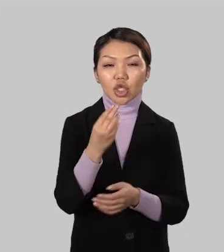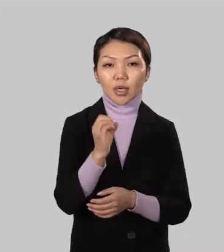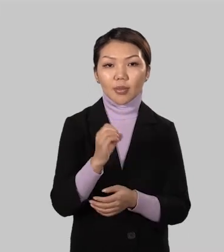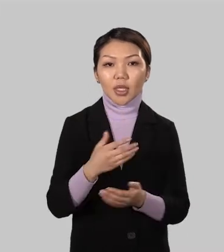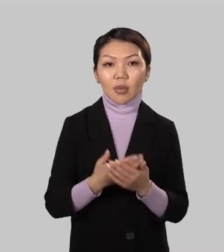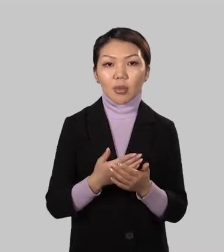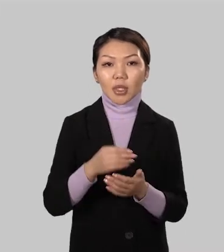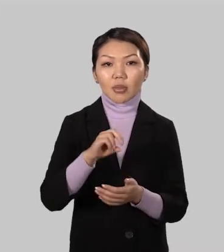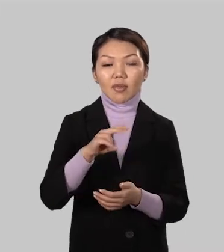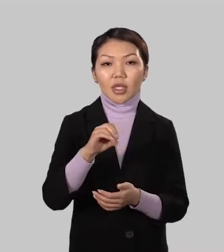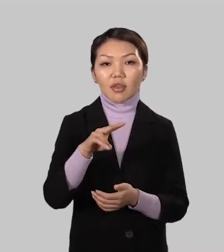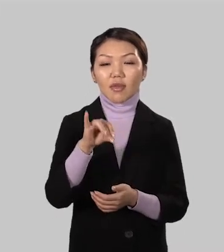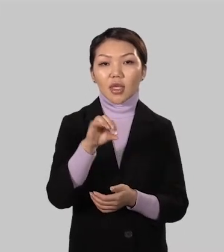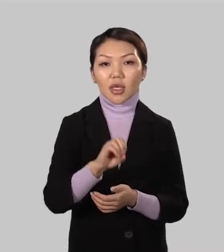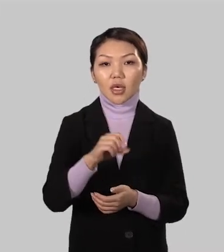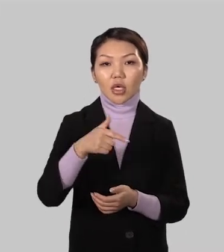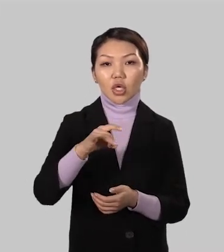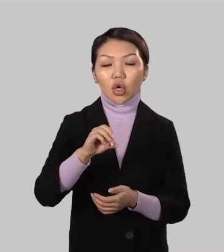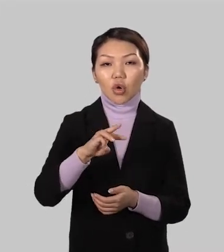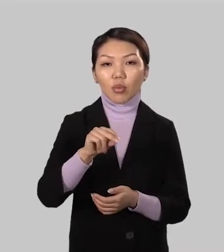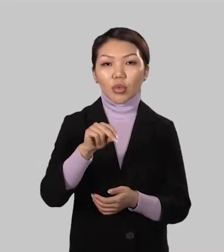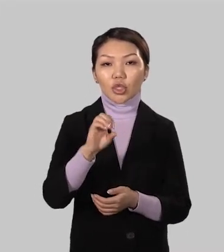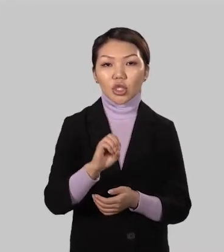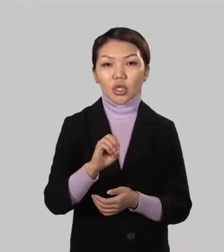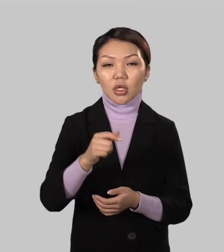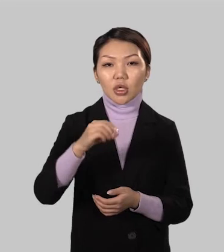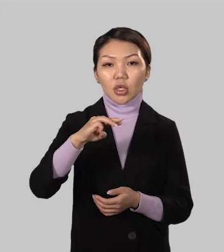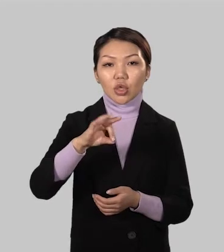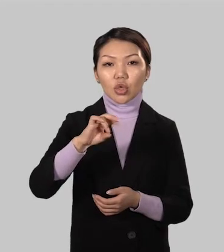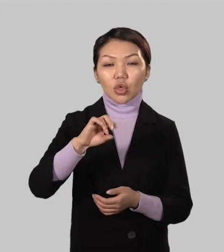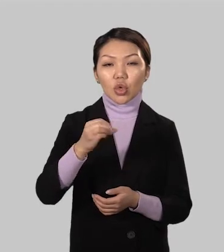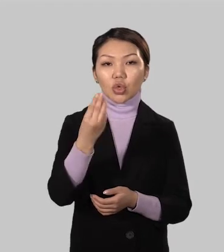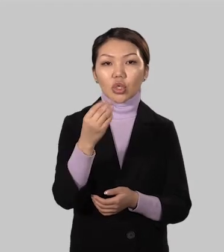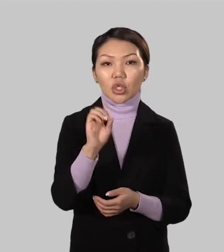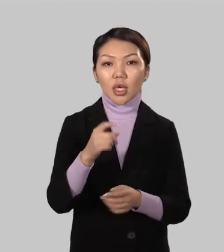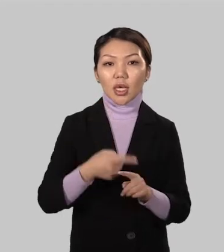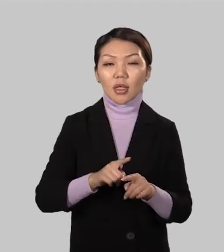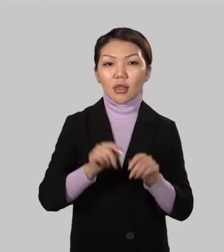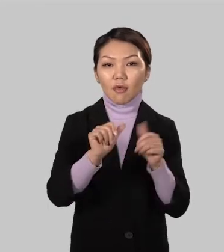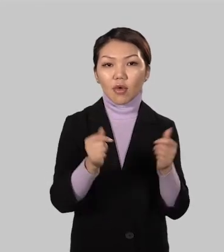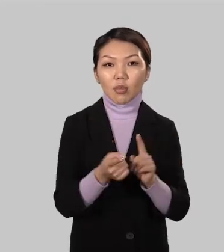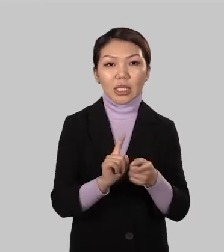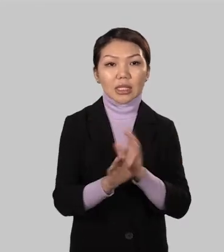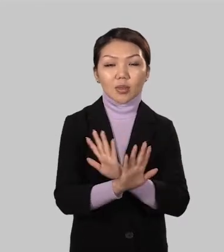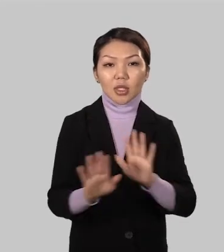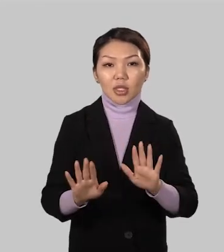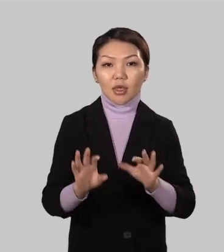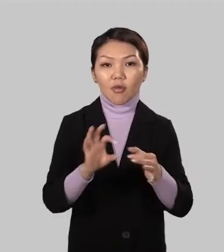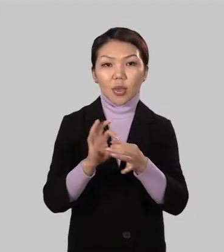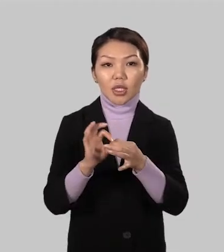справедливее громче тоньше эта форма не изменяется в